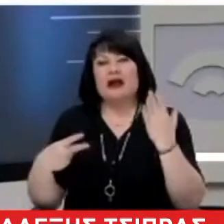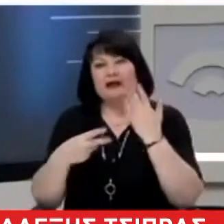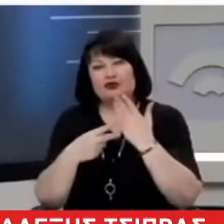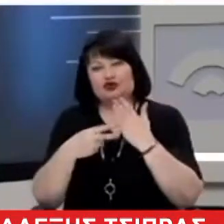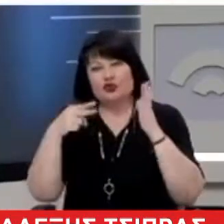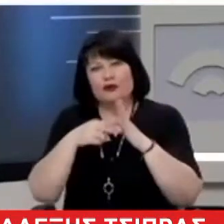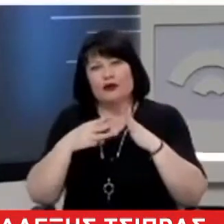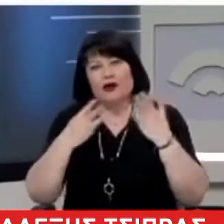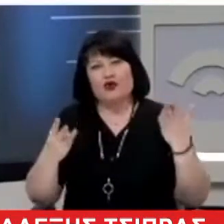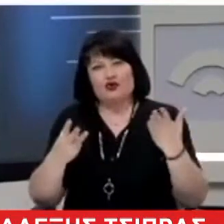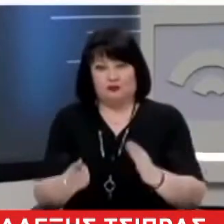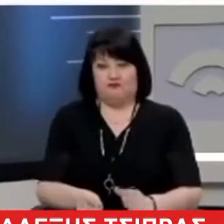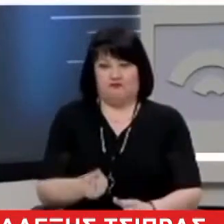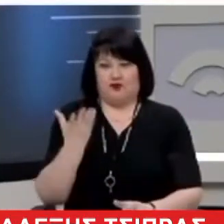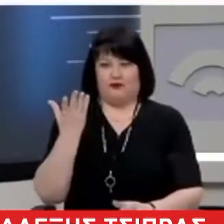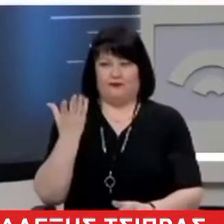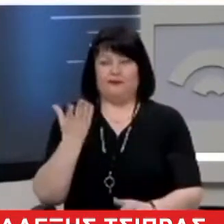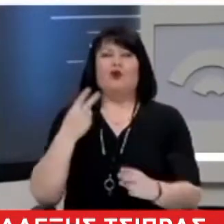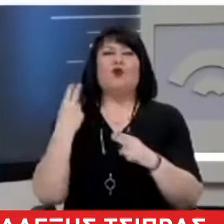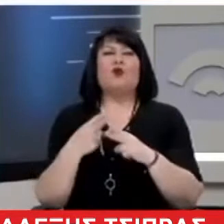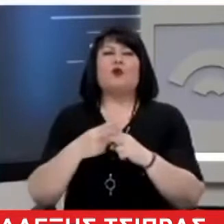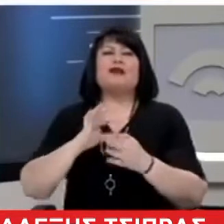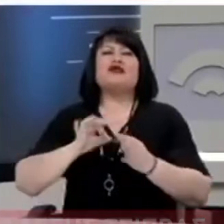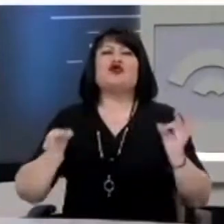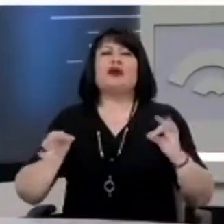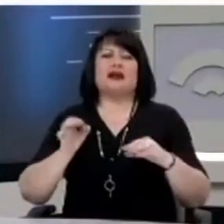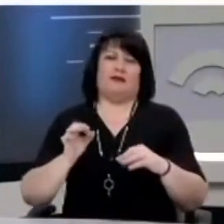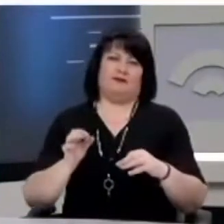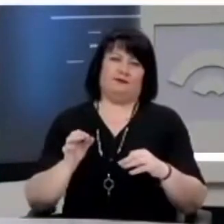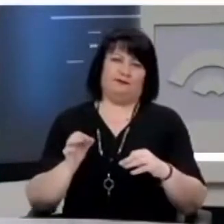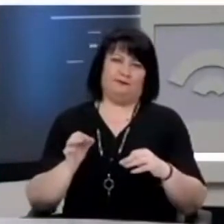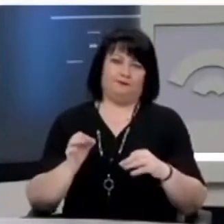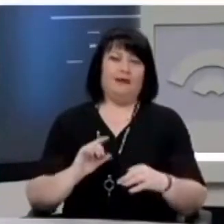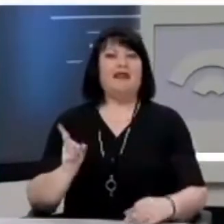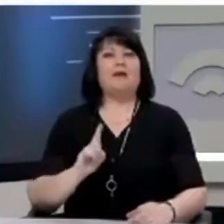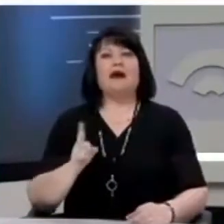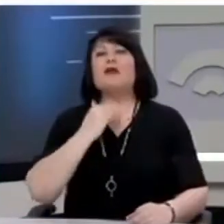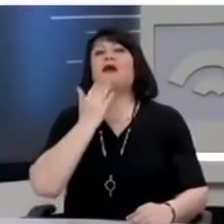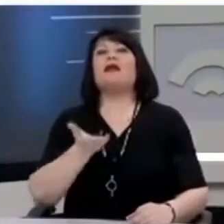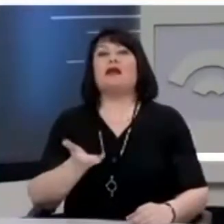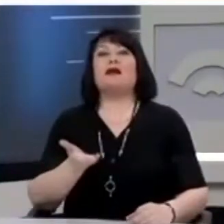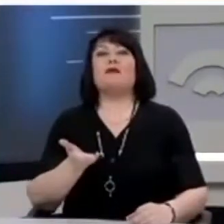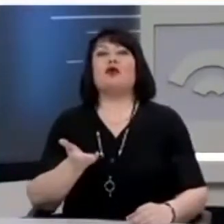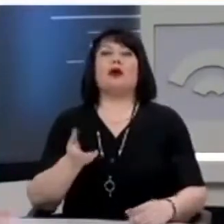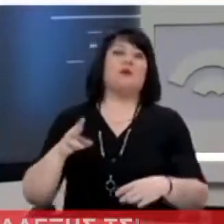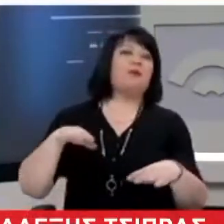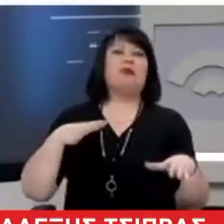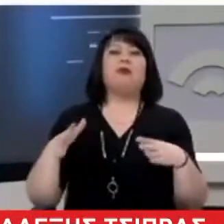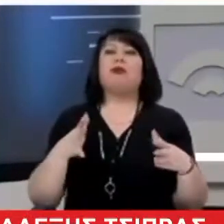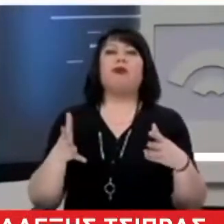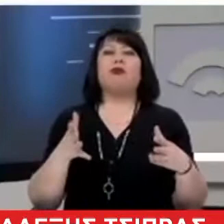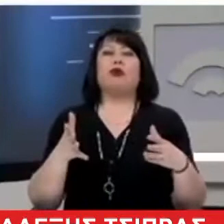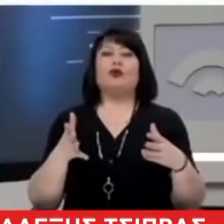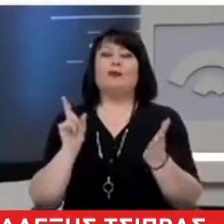του 2018, είναι μια ιστορική τομή η οποία δεν μπορεί και δεν πρέπει να μείνει μετέωρη, να